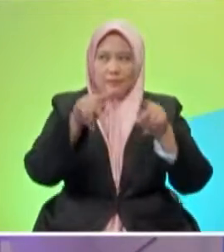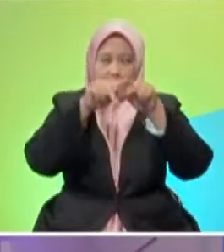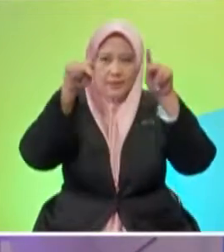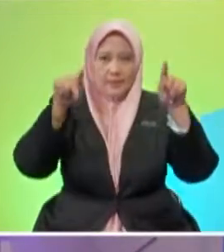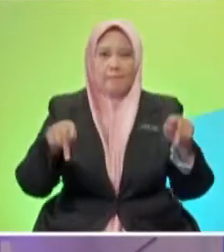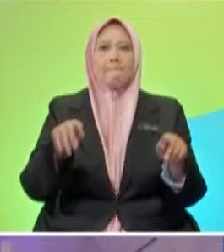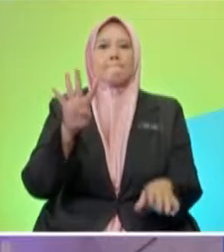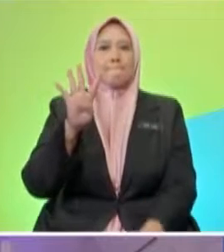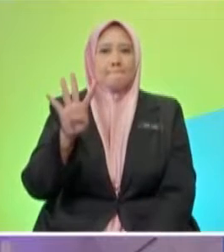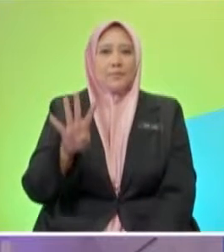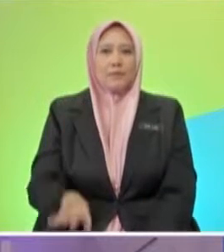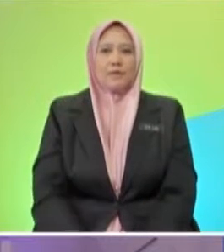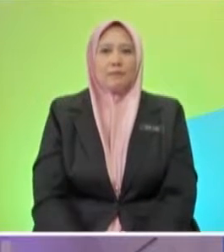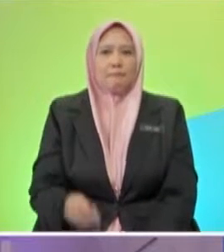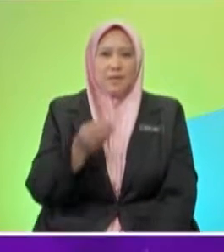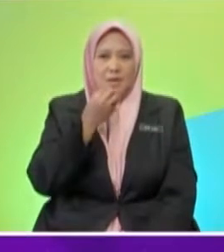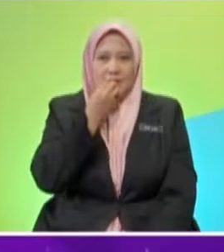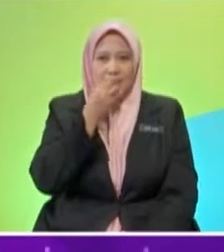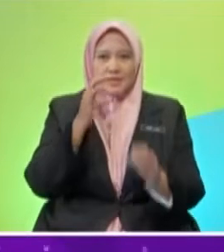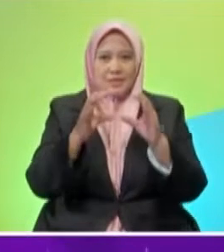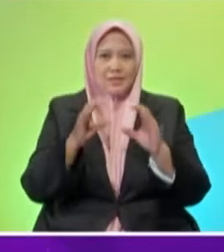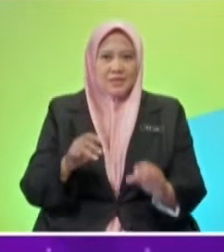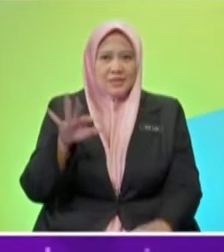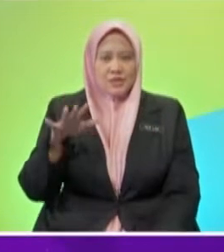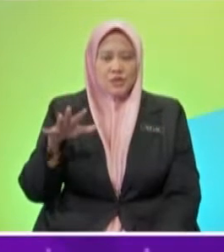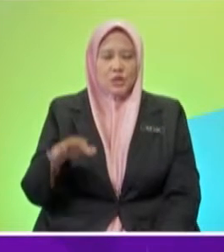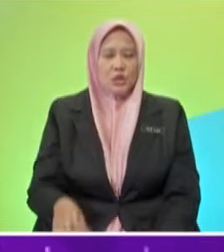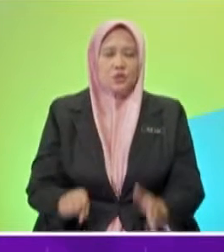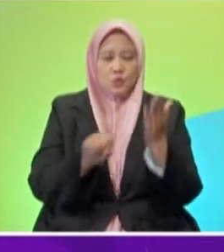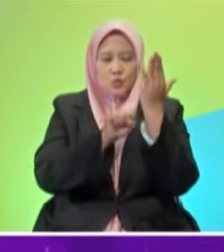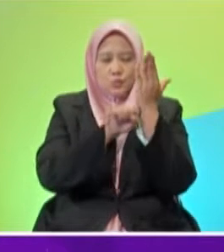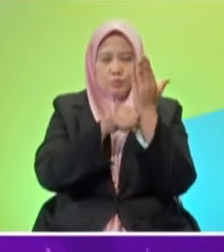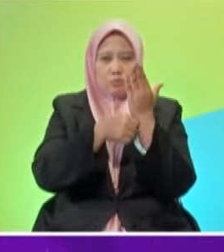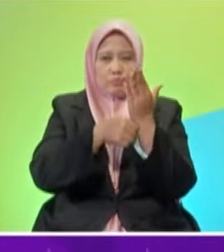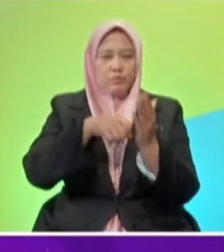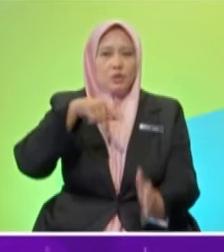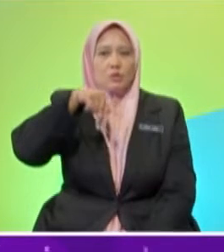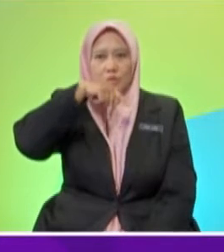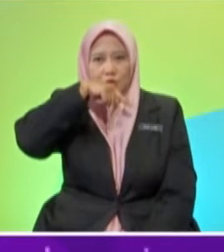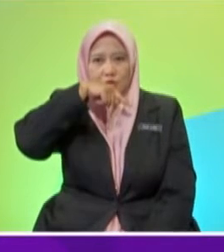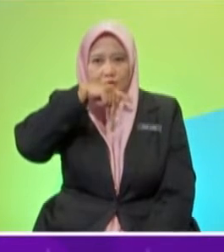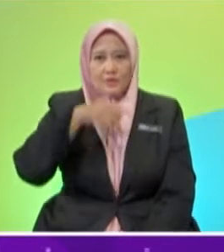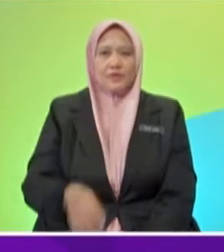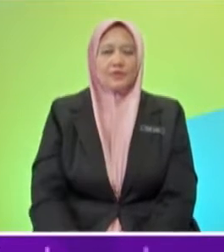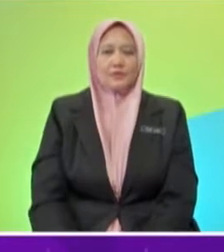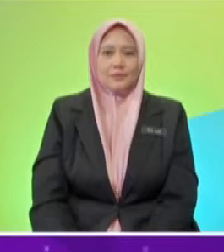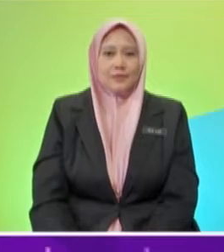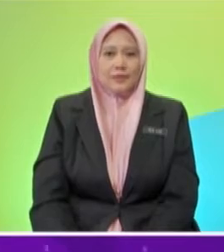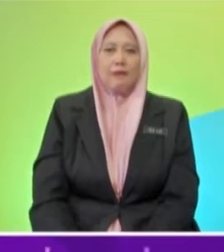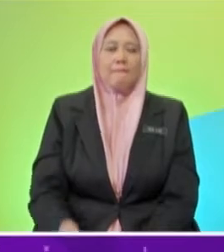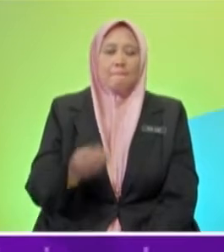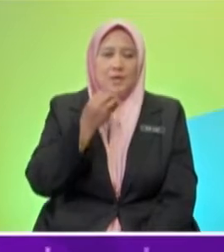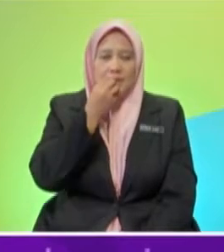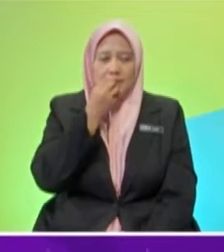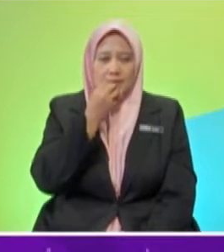tempat makan secara tidak hanya semprotin juga aja perkataan makan ketika jadi situ dikira juga sebagai